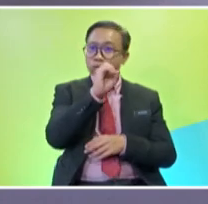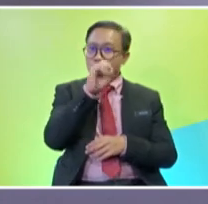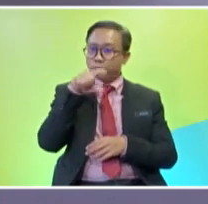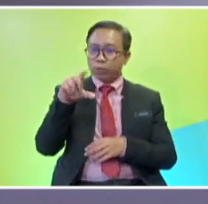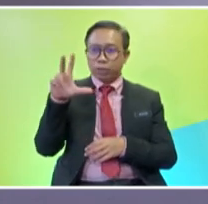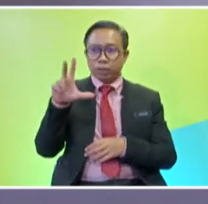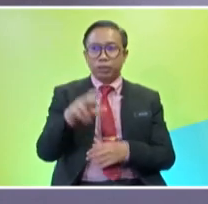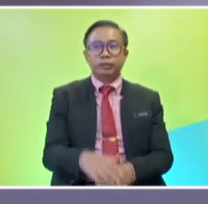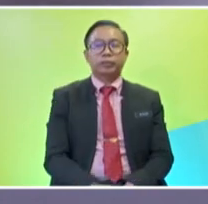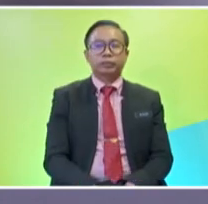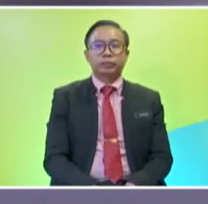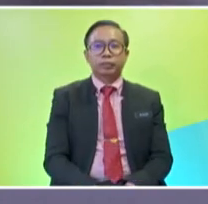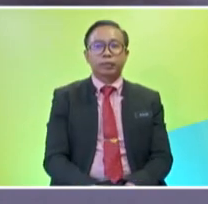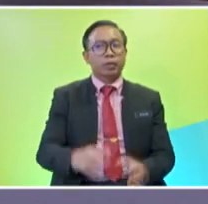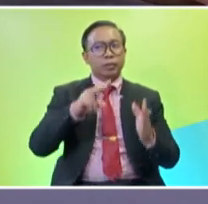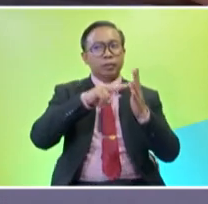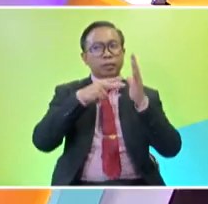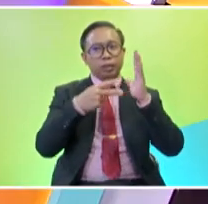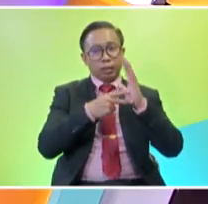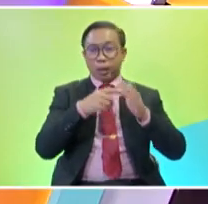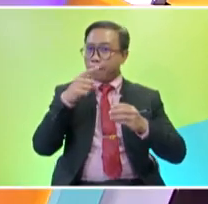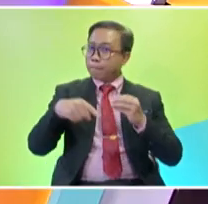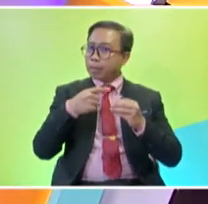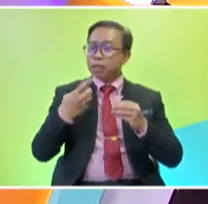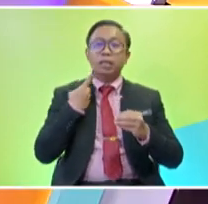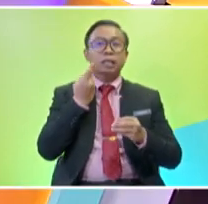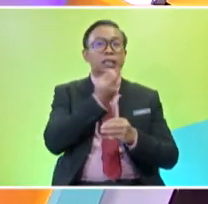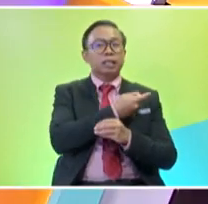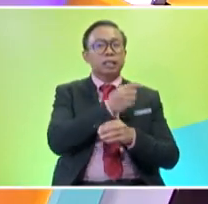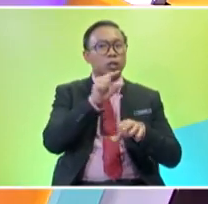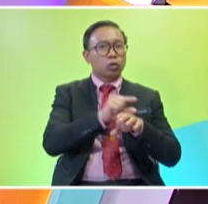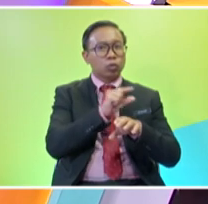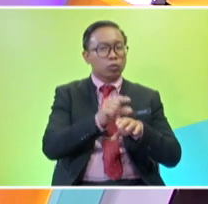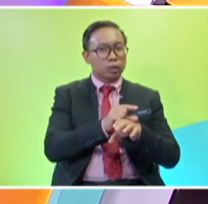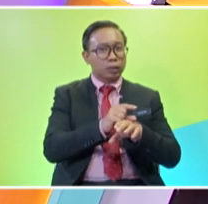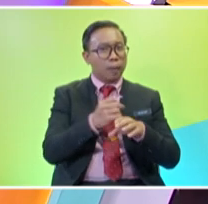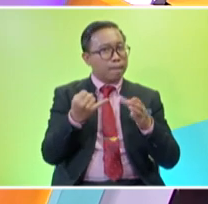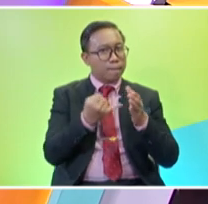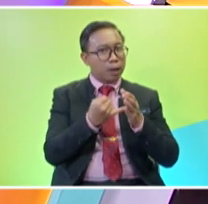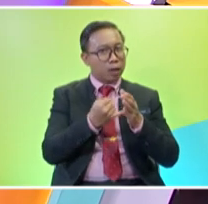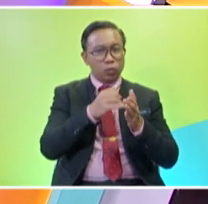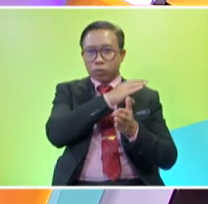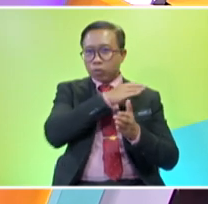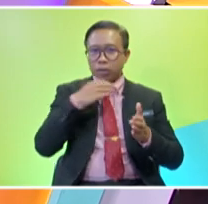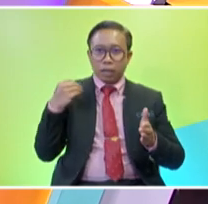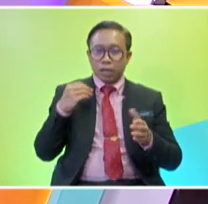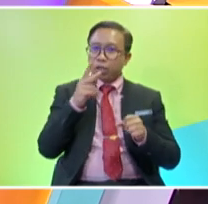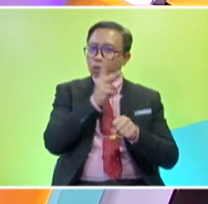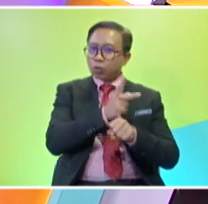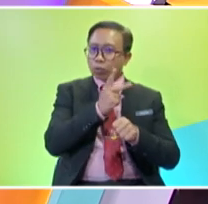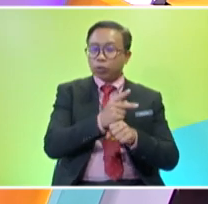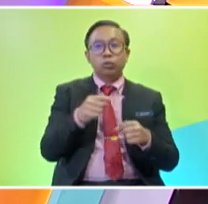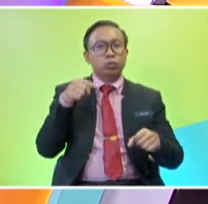oke maknanya bila kita gunakan paku besi dan juga kepingan kubrom